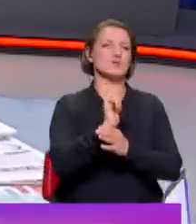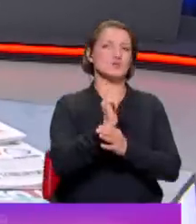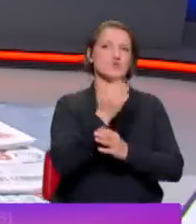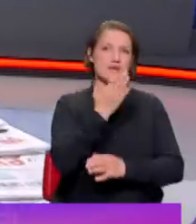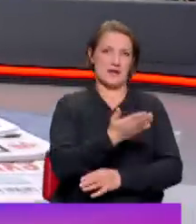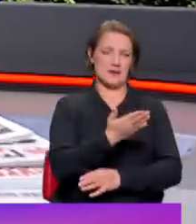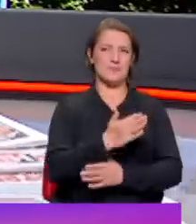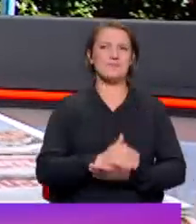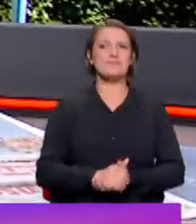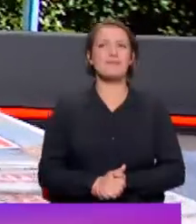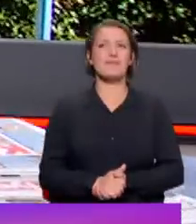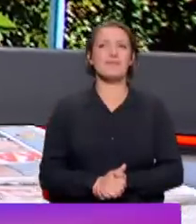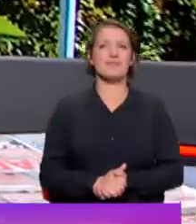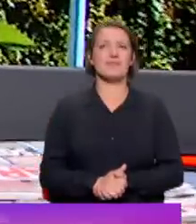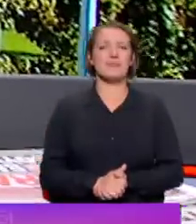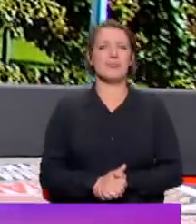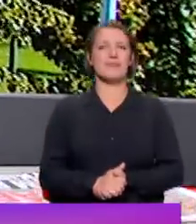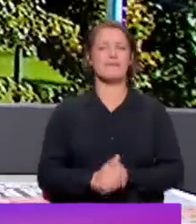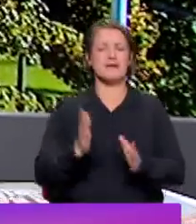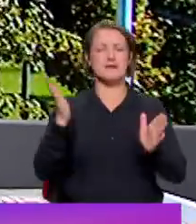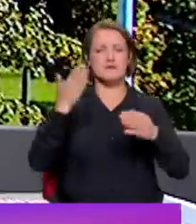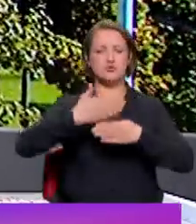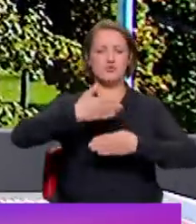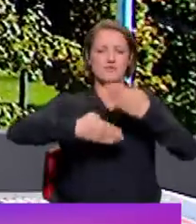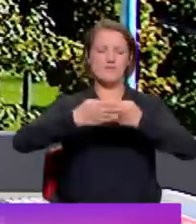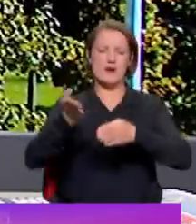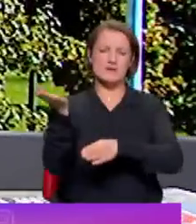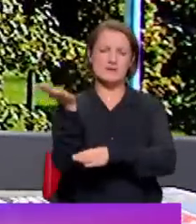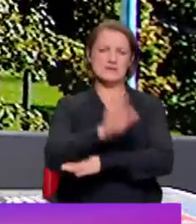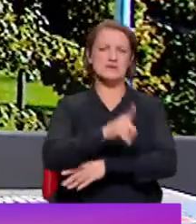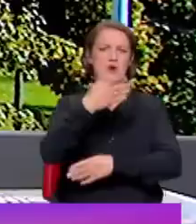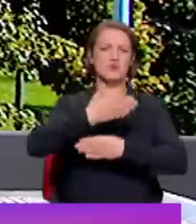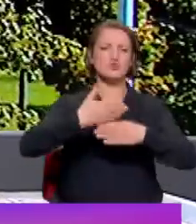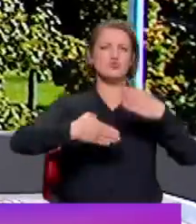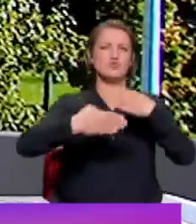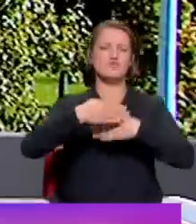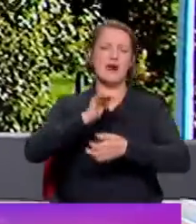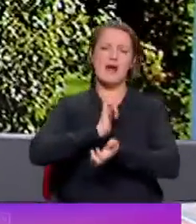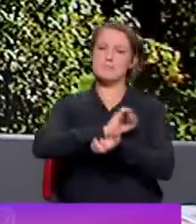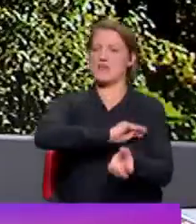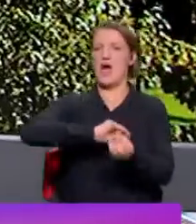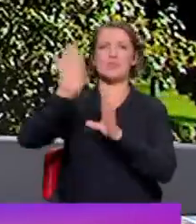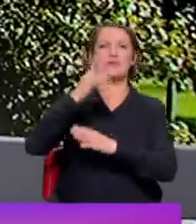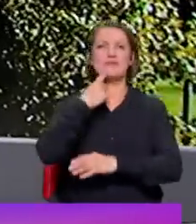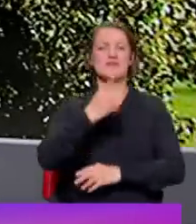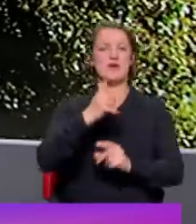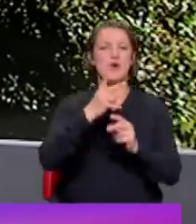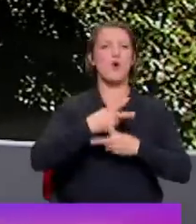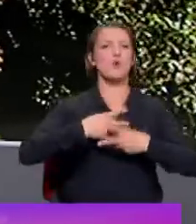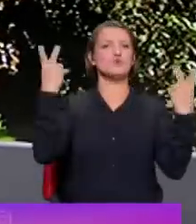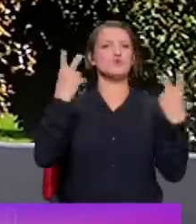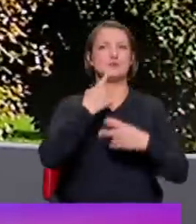ustaya geçiş yapacağız yıkın duvarları ve asıl o duvarları hapse hatın diyecek özgürlük